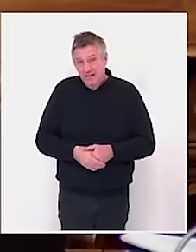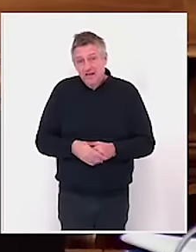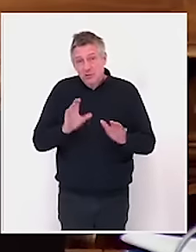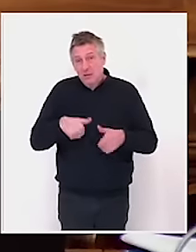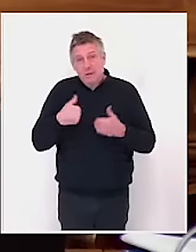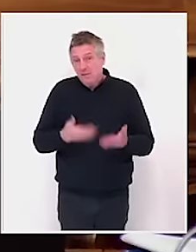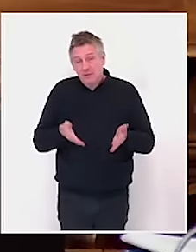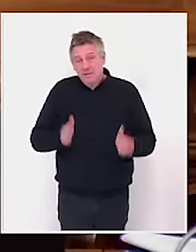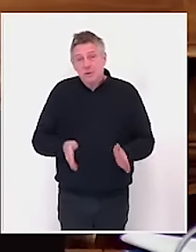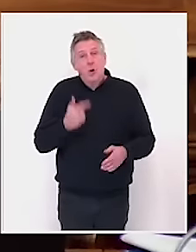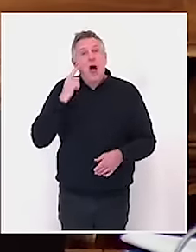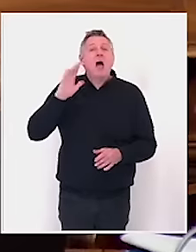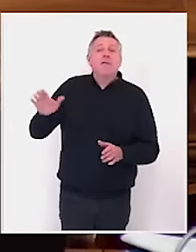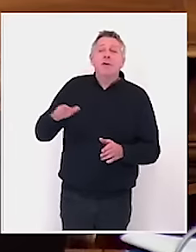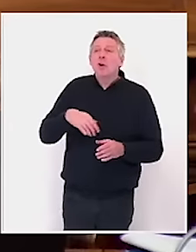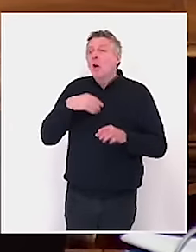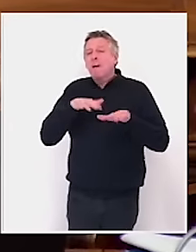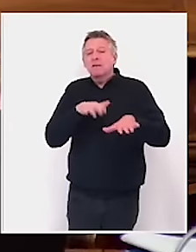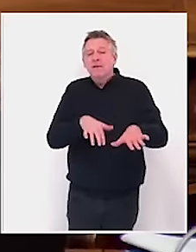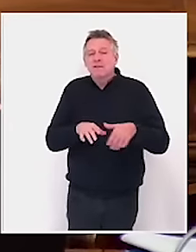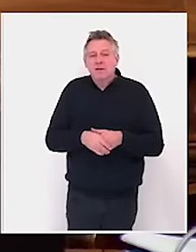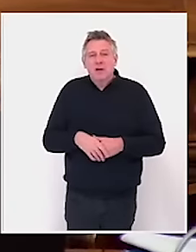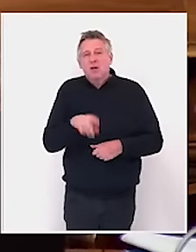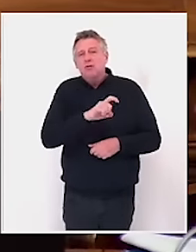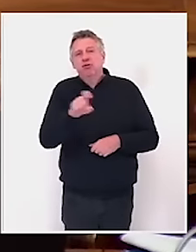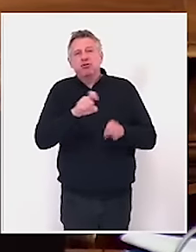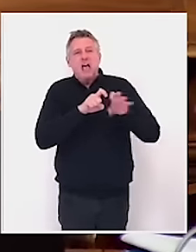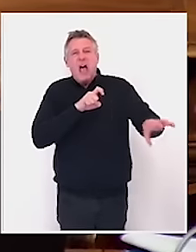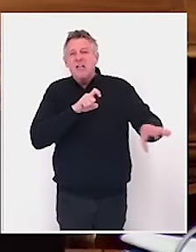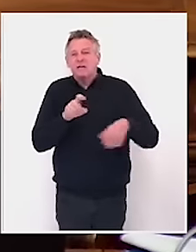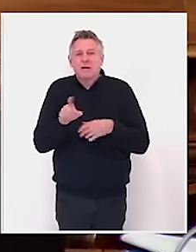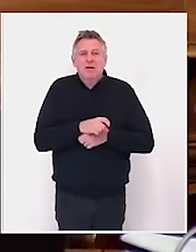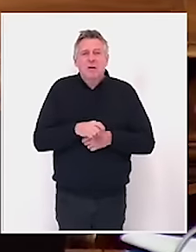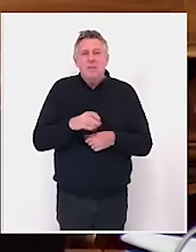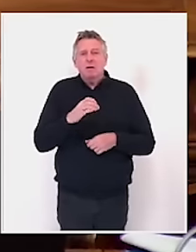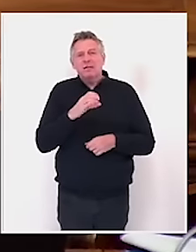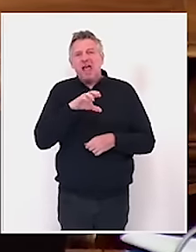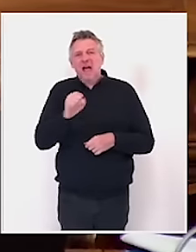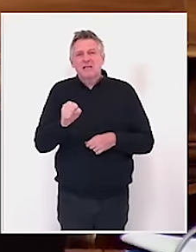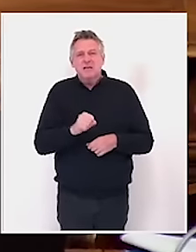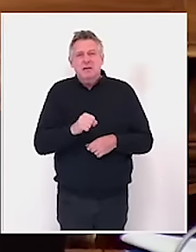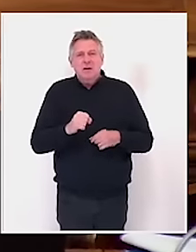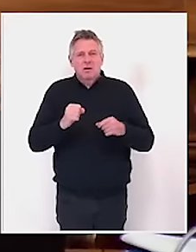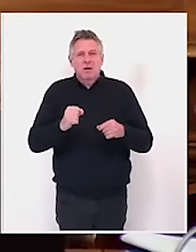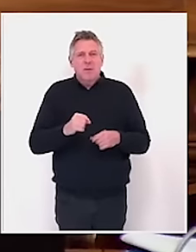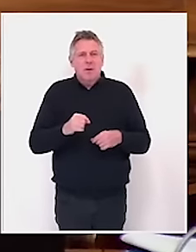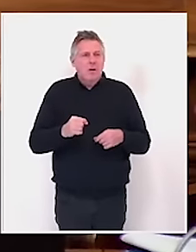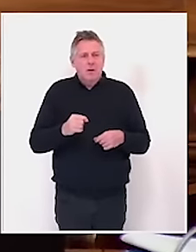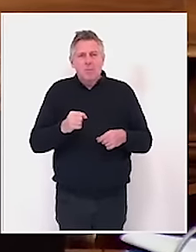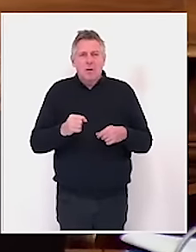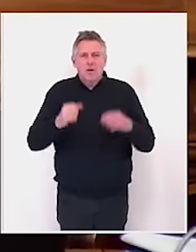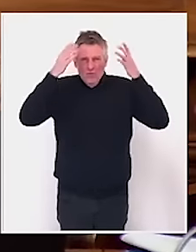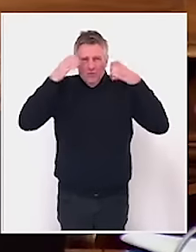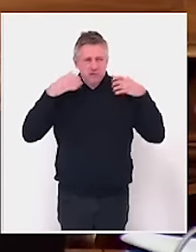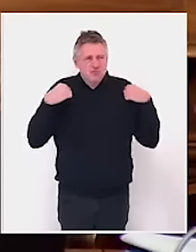cas. Elle peut donner un avis, elle peut manifester, bon, se faire gazer, se faire taper par les CRS, ça, c'est, fait partie de la démocratie. Hein, on peut critiquer un pouvoir, on peut dire du